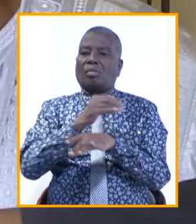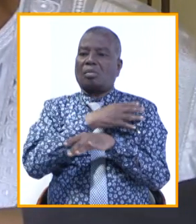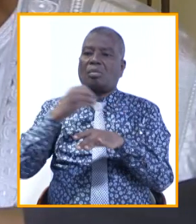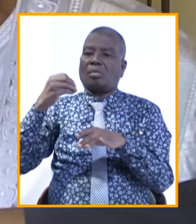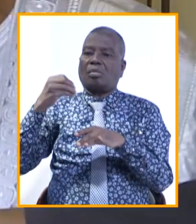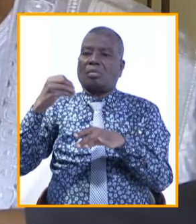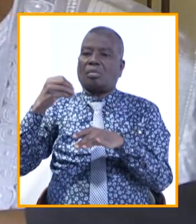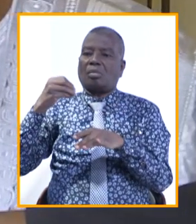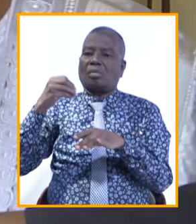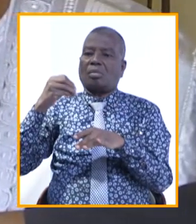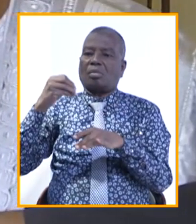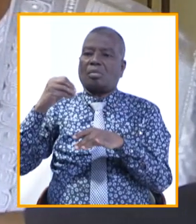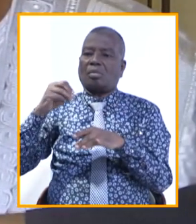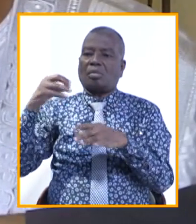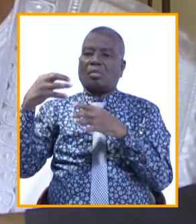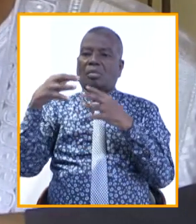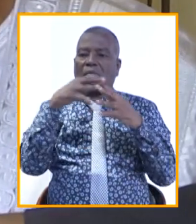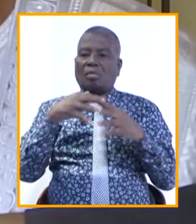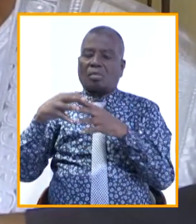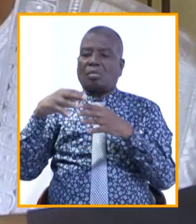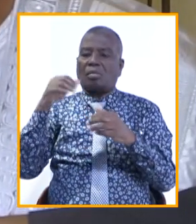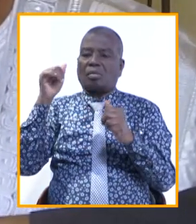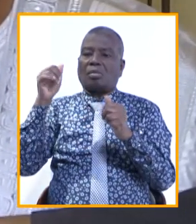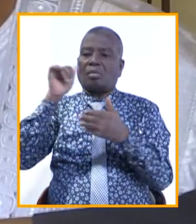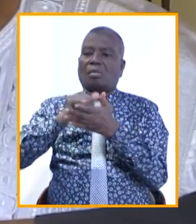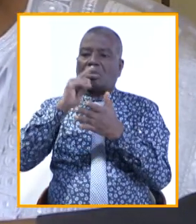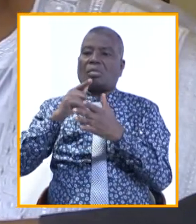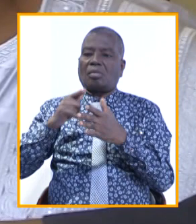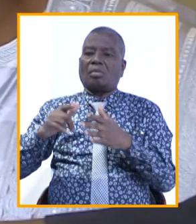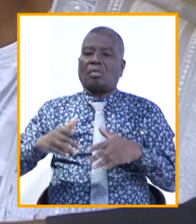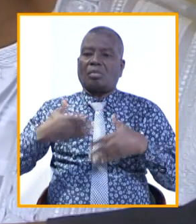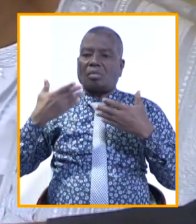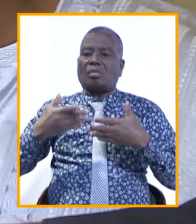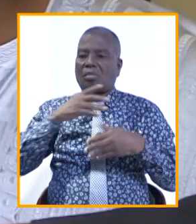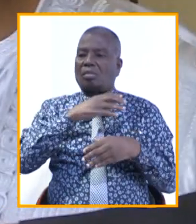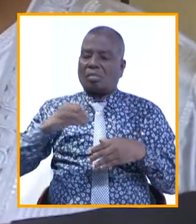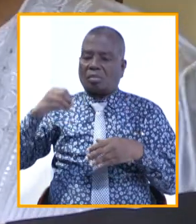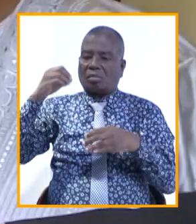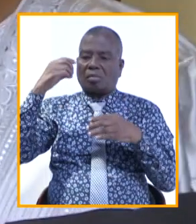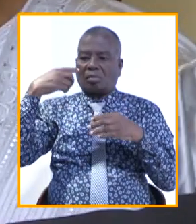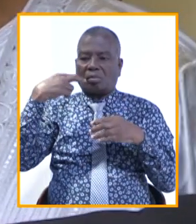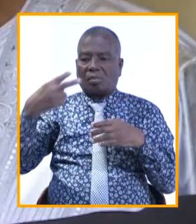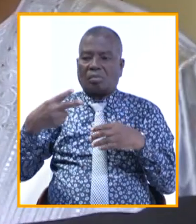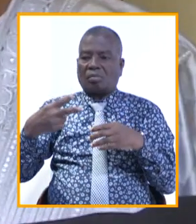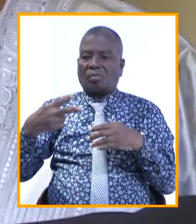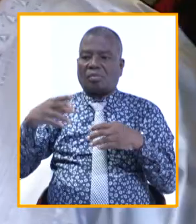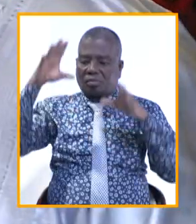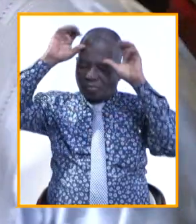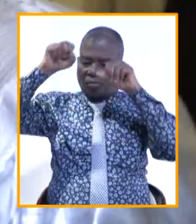la cité de New York. C'est avec un plaisir renouvelé que je retrouve le président de la République et sa charmante